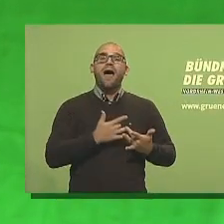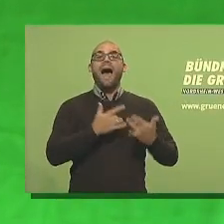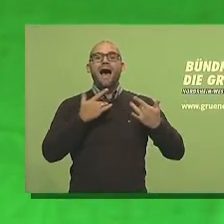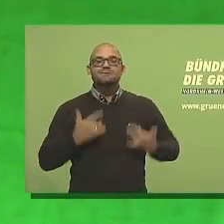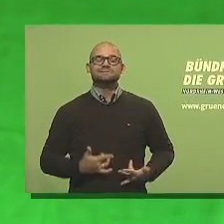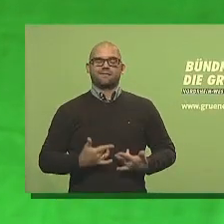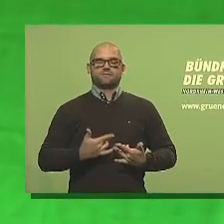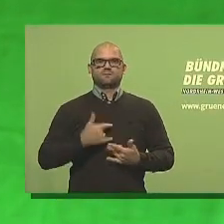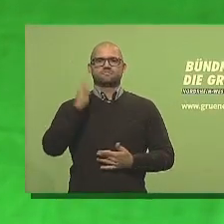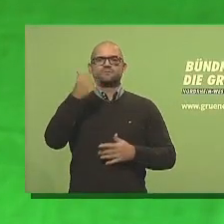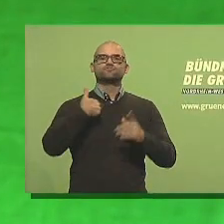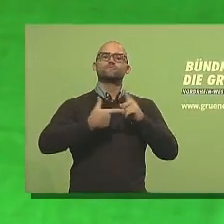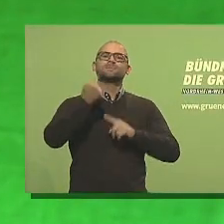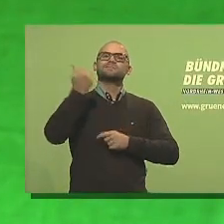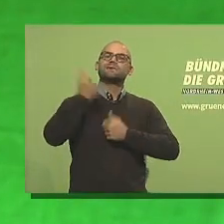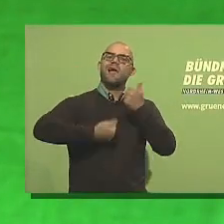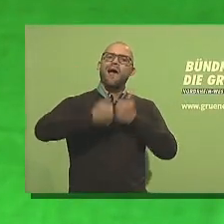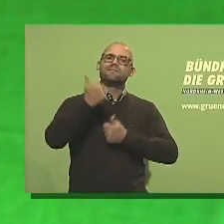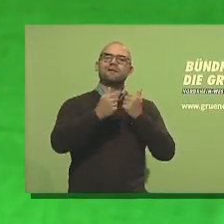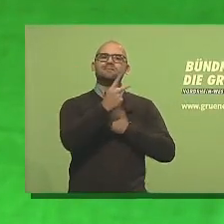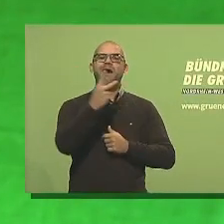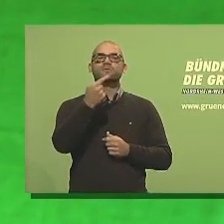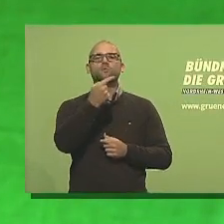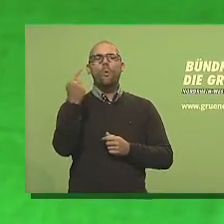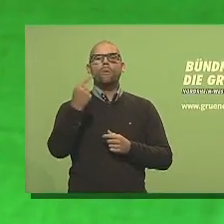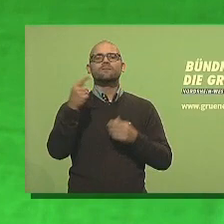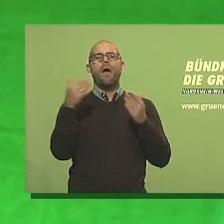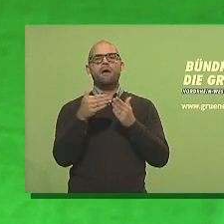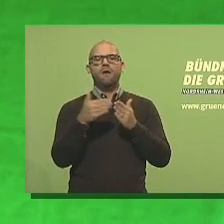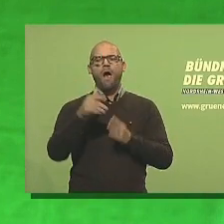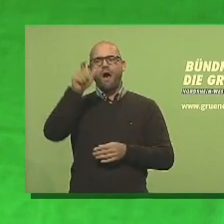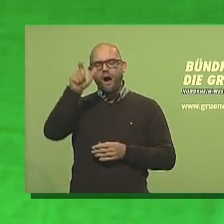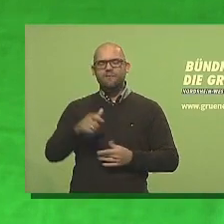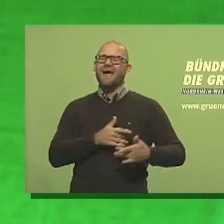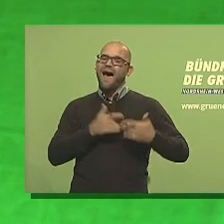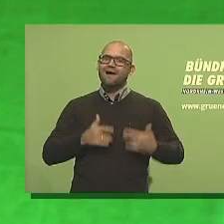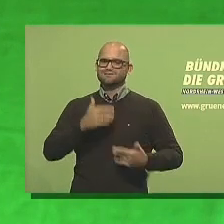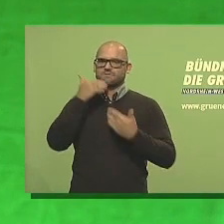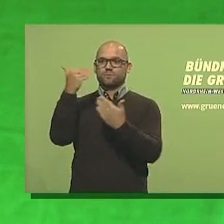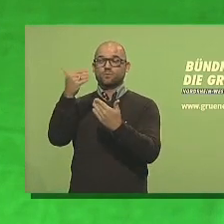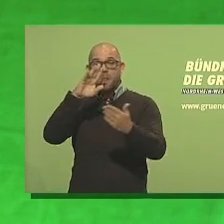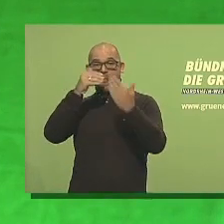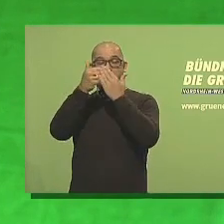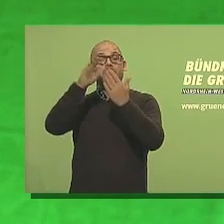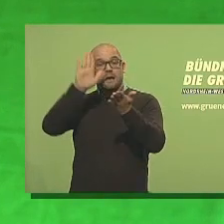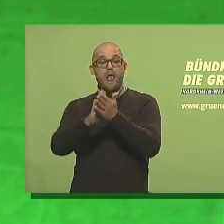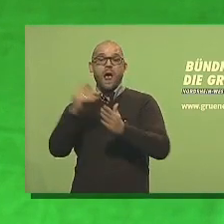gekürte Spitzenkandidatin Katrin Göring-Eckert begrüßen.